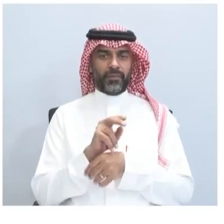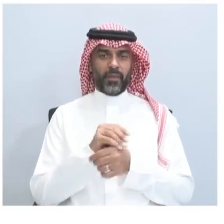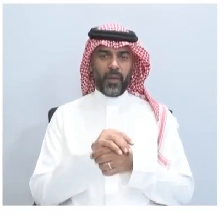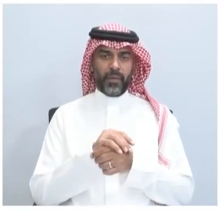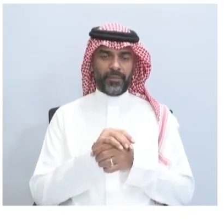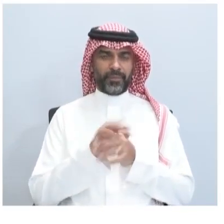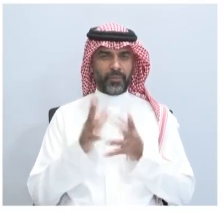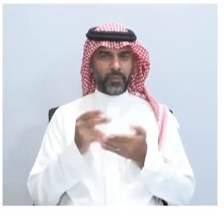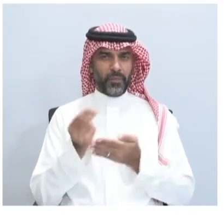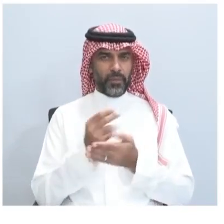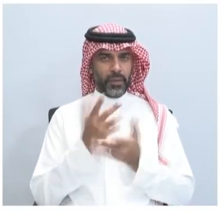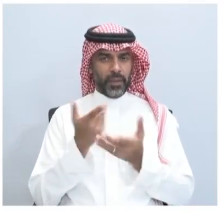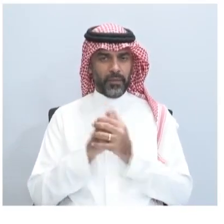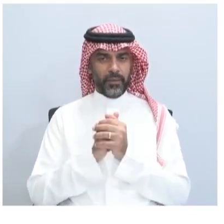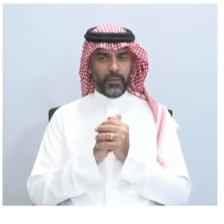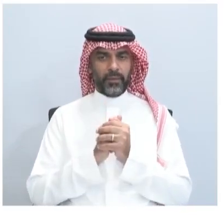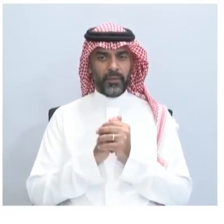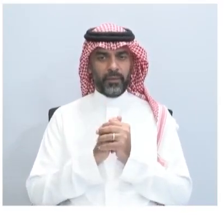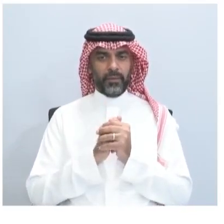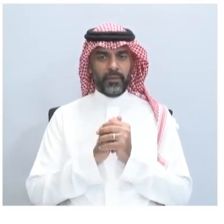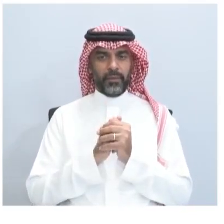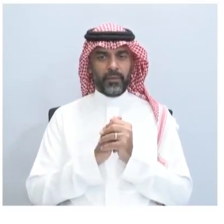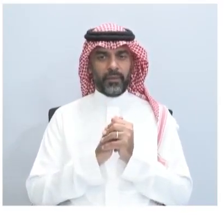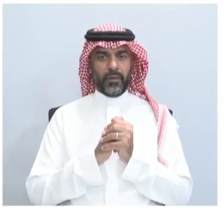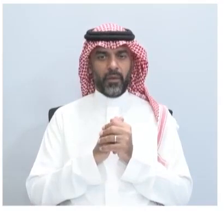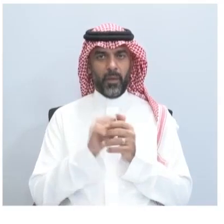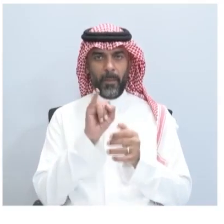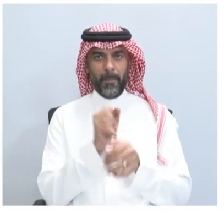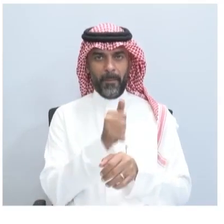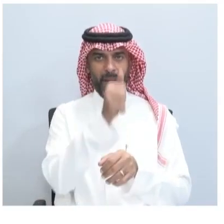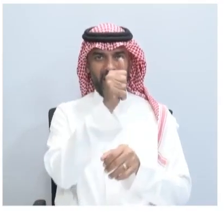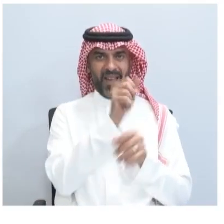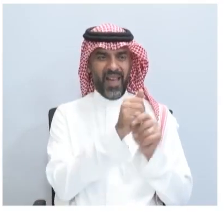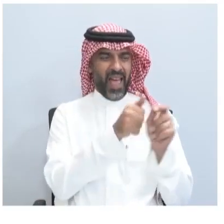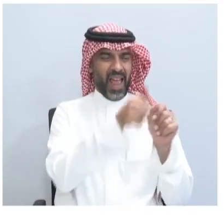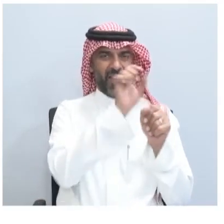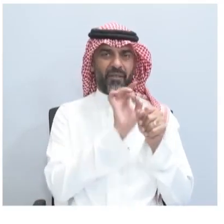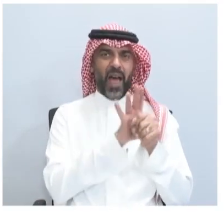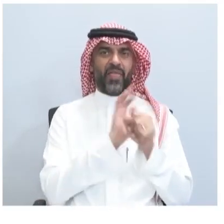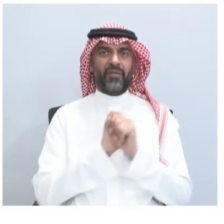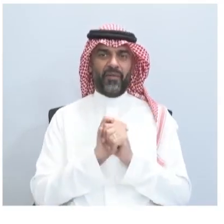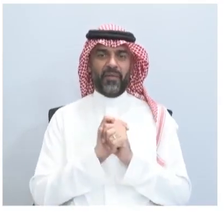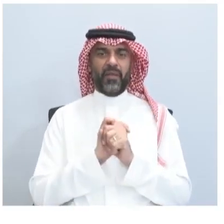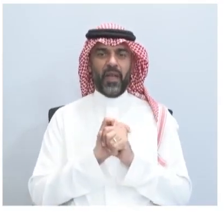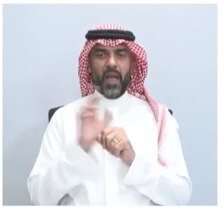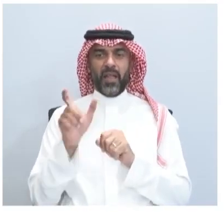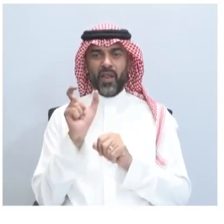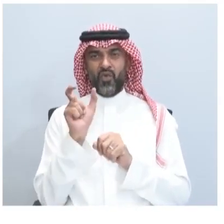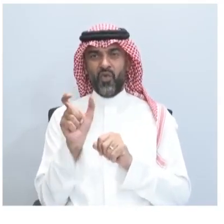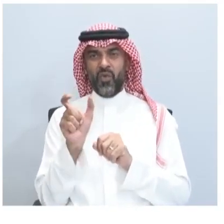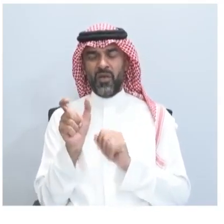حصل حذفنا ماذا الف ماء فقلنا عما قلبنا النون